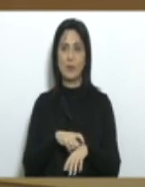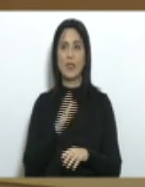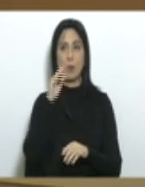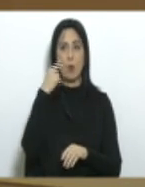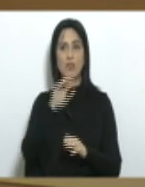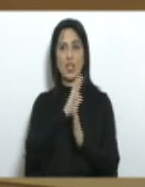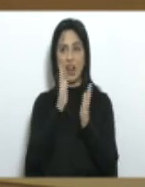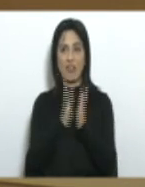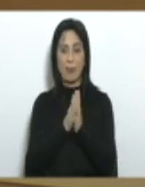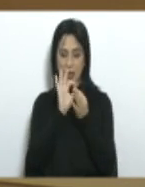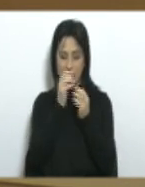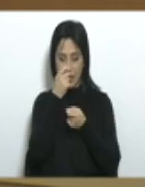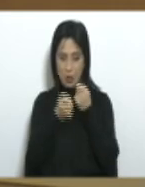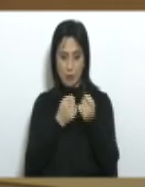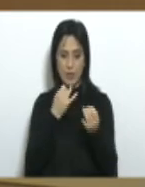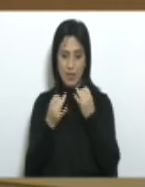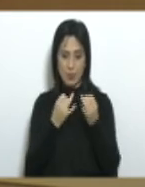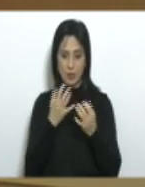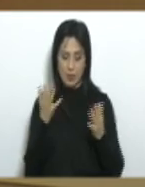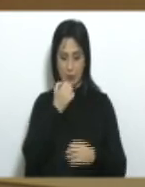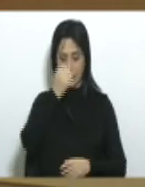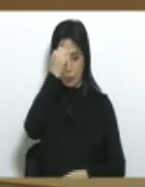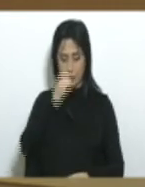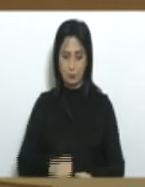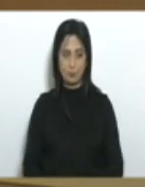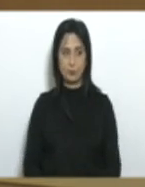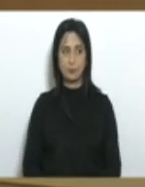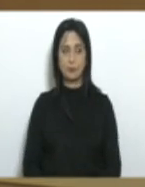Მომავალში ყველაფერზე დეტალურად გესაუბრებით. დიდი მადლობა.